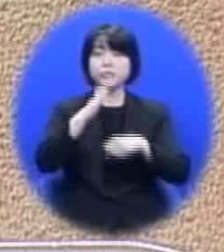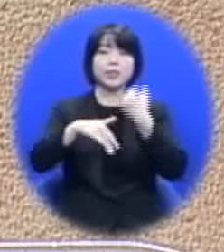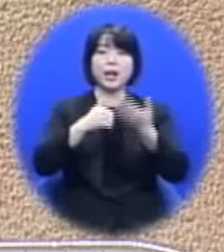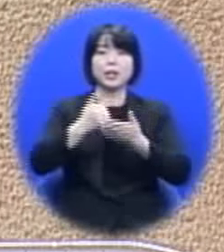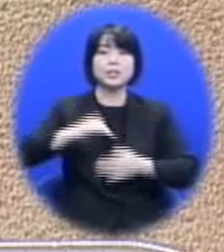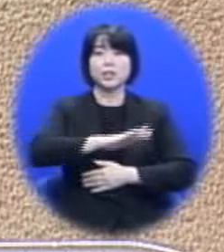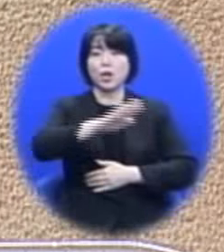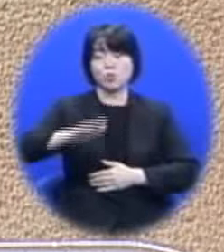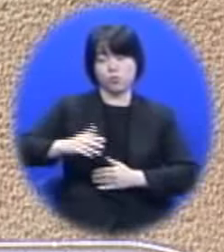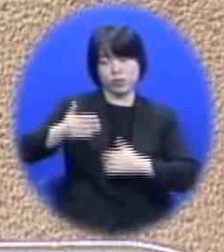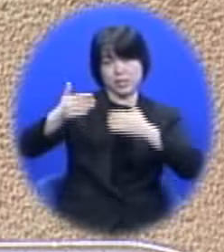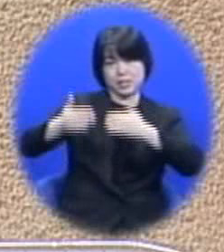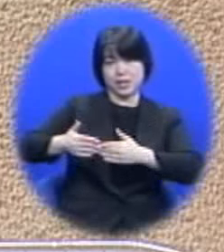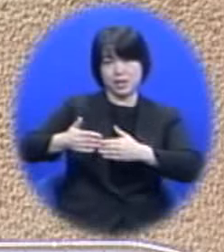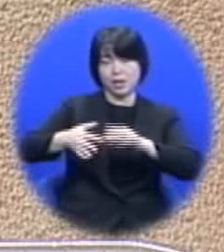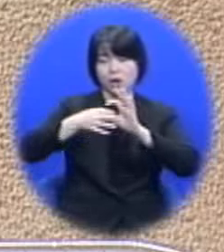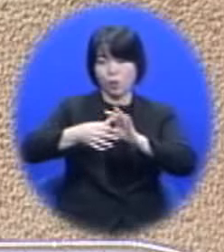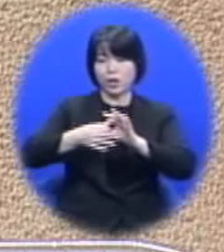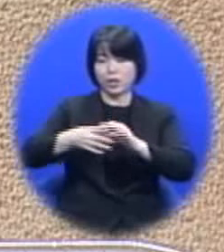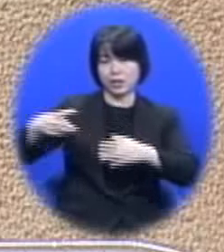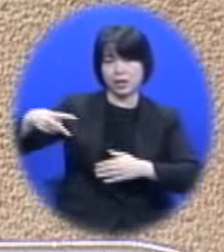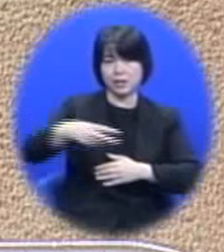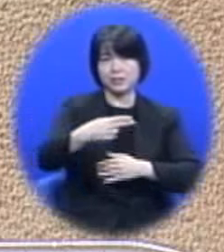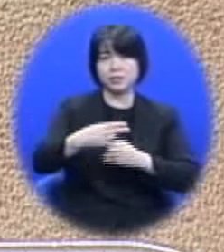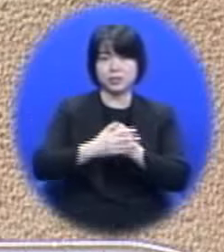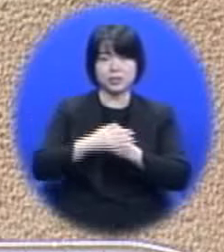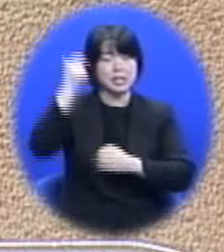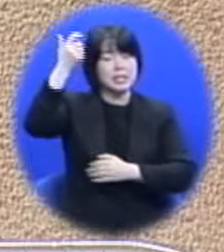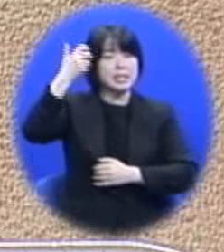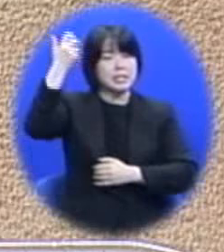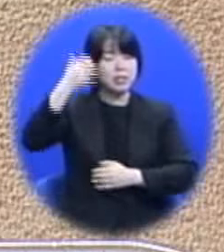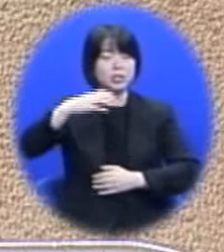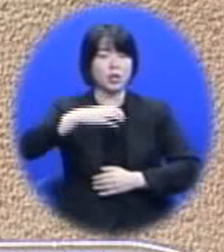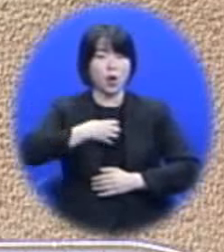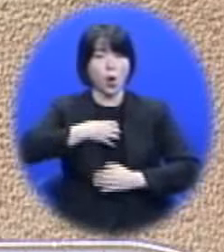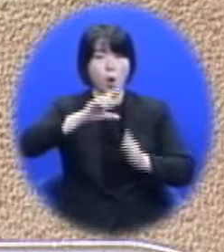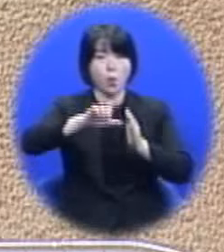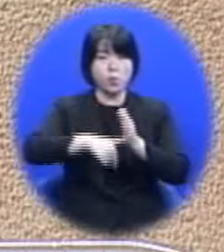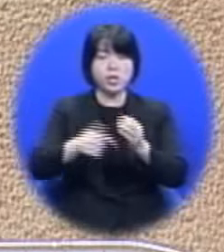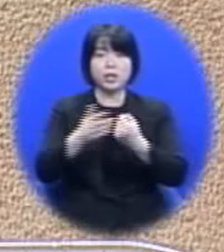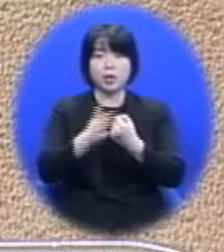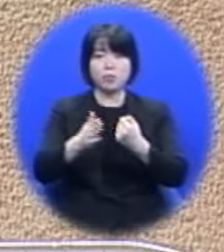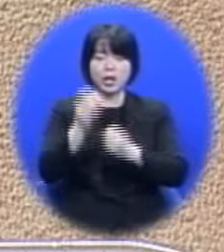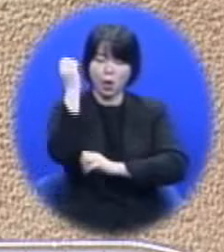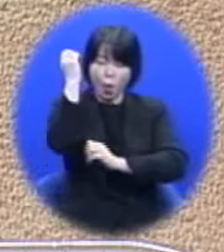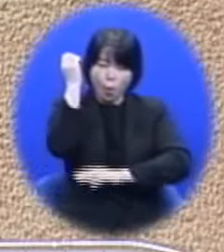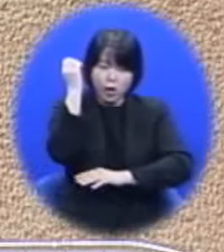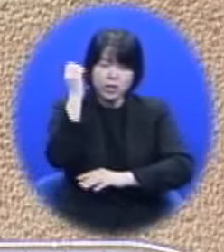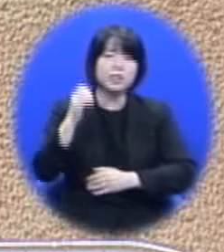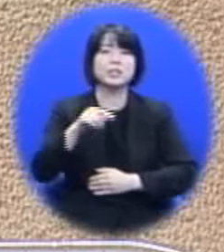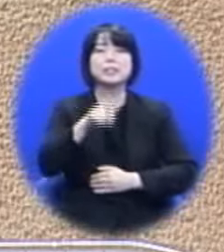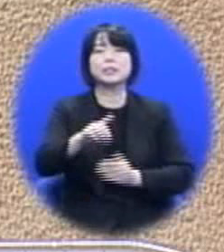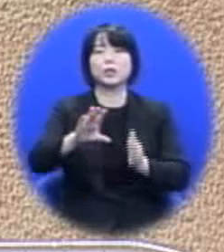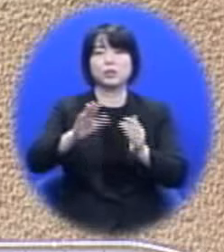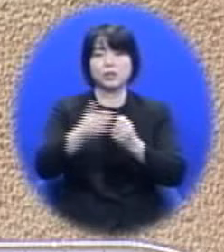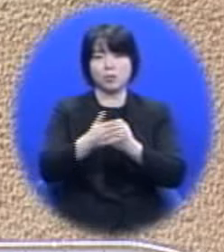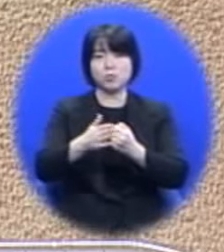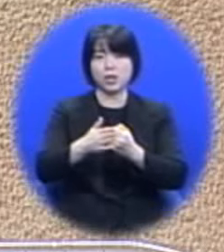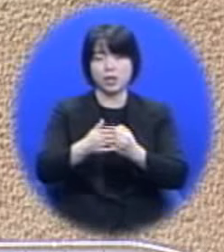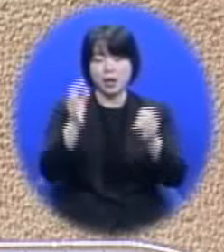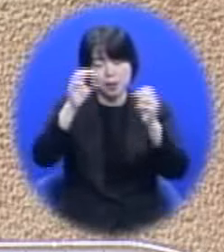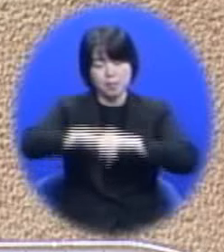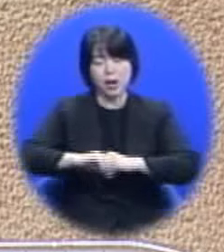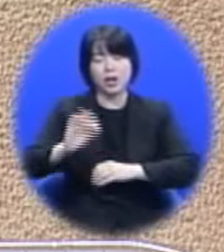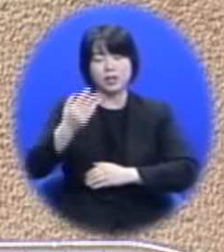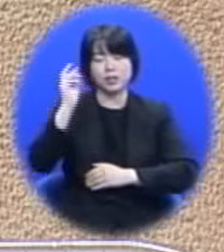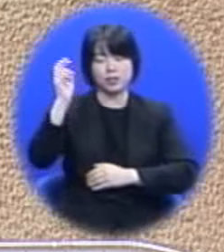하나님과 우리 사이의 관계가 끊어진 영적인 위기 때문에 결국은 원인은 따지고 보면 그것 때문에 온 거예요.